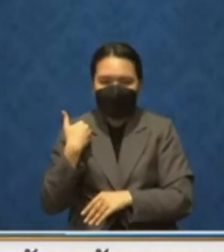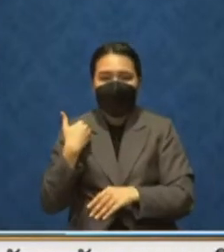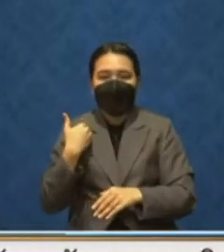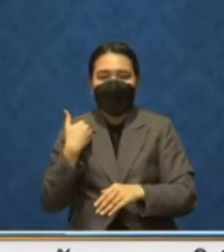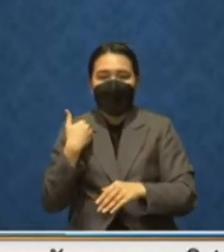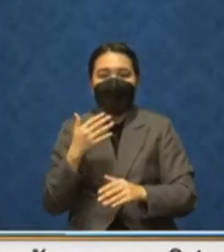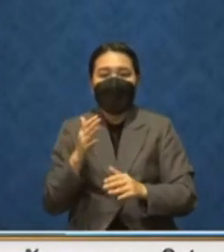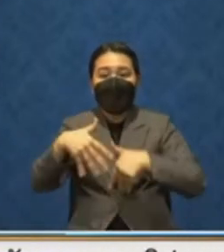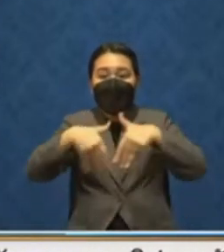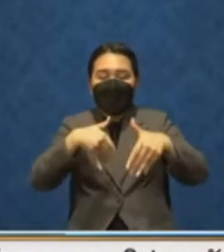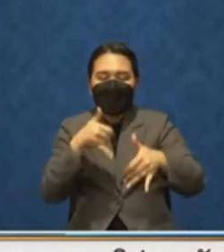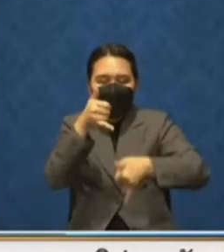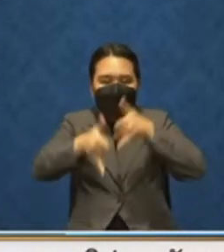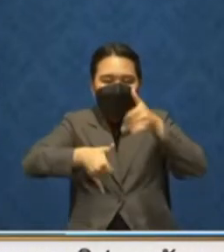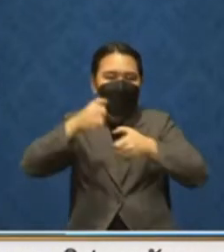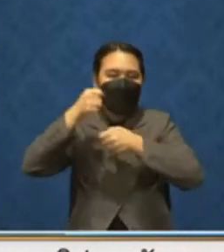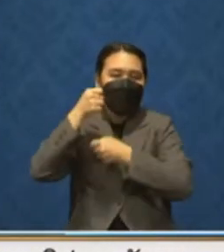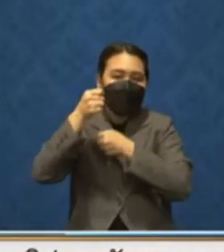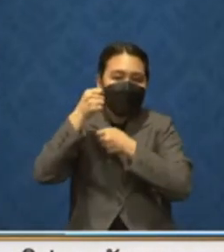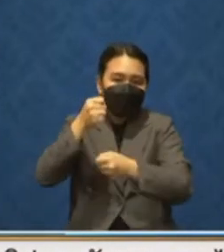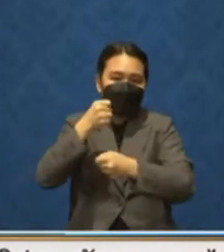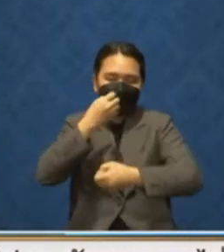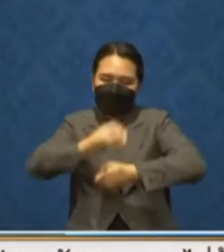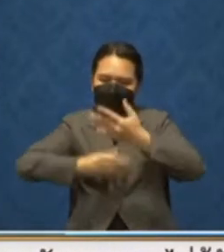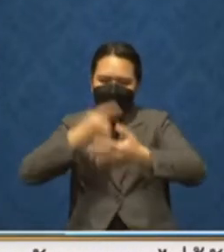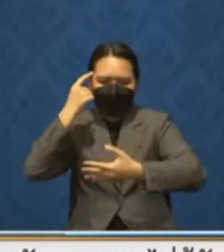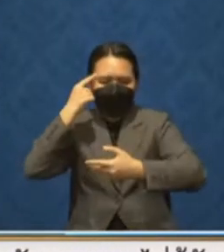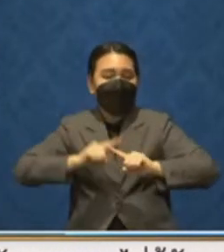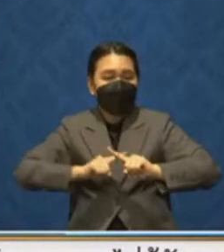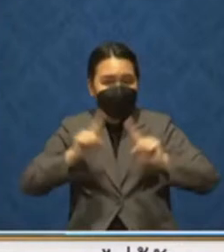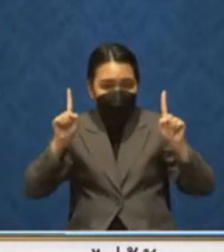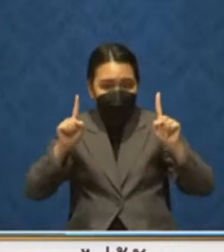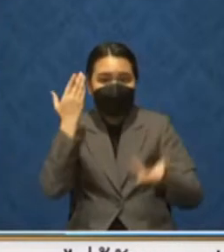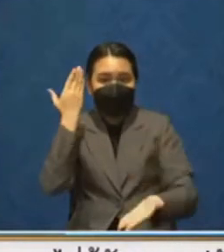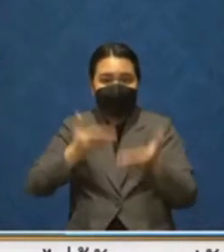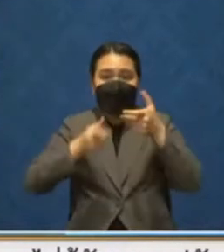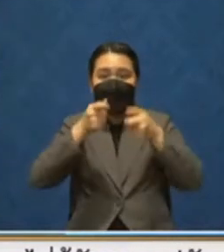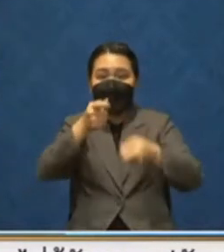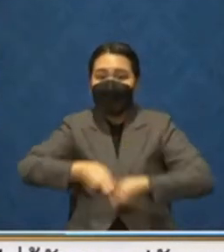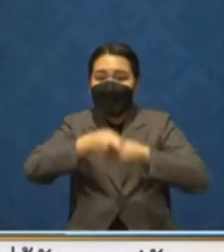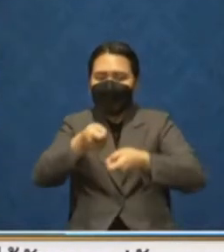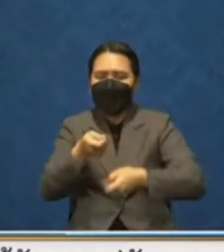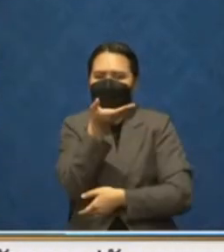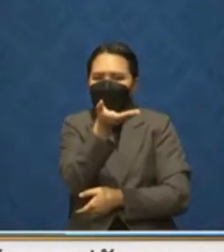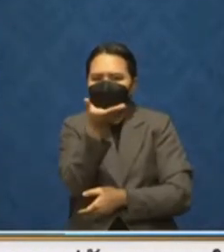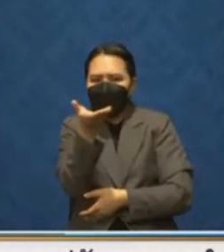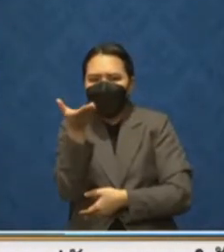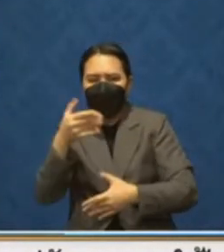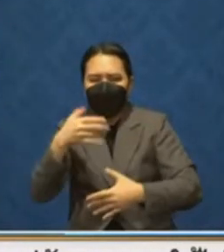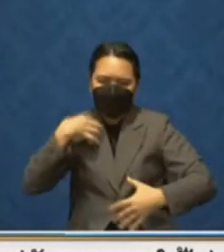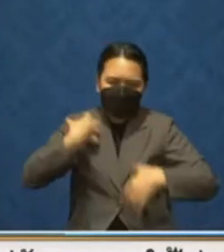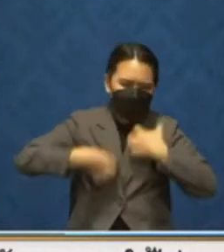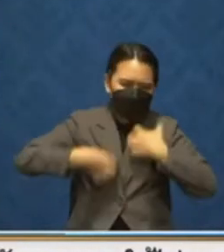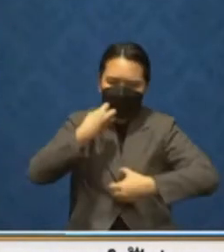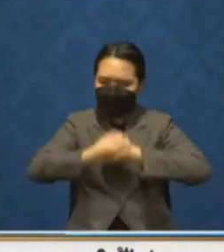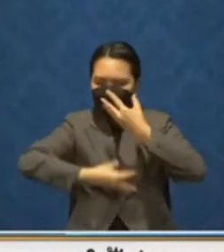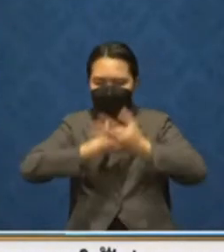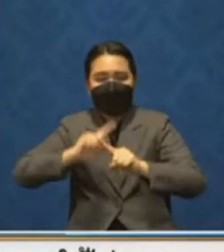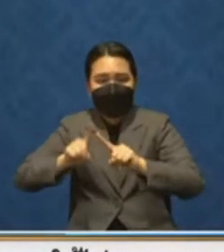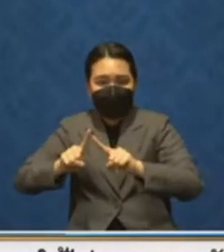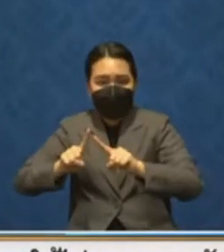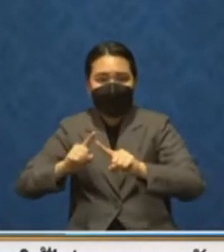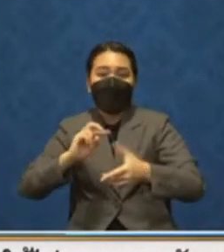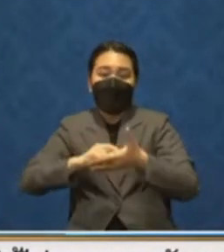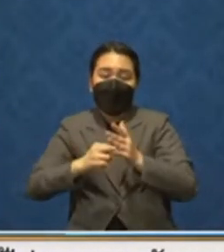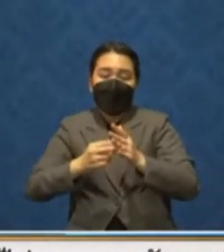ถึงเชิงสัญลักษณ์แต่งคอมเม้นต่างหรือการเรียกร้องของพี่น้องเกษตรก่อนประชากรไปชนที่เดือดร้อนๆใจผมถือว่าเป็นเสรีภาพในการแสดง